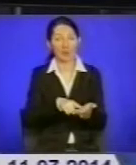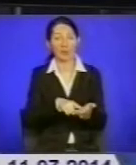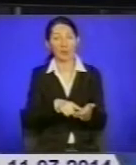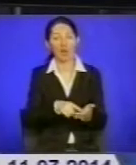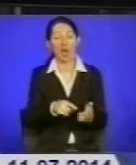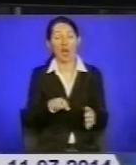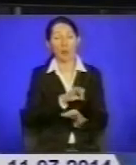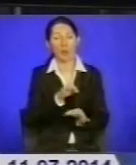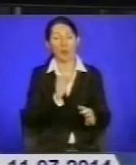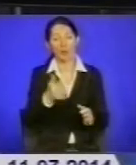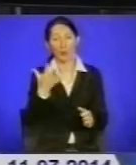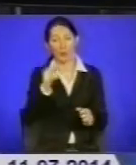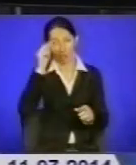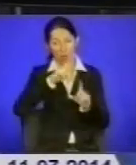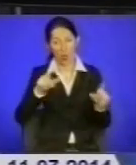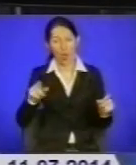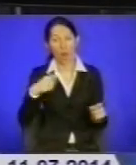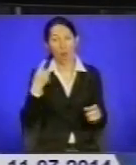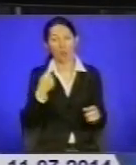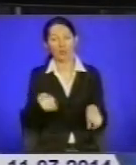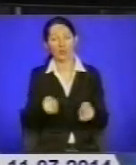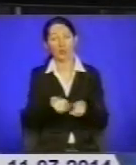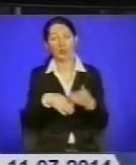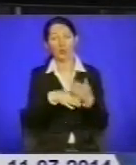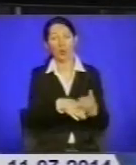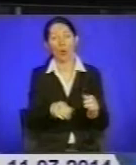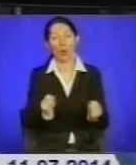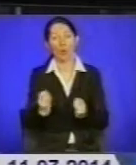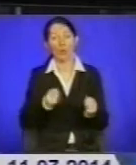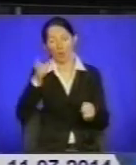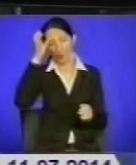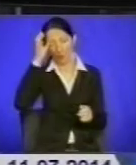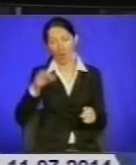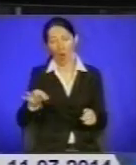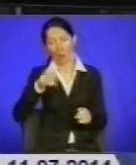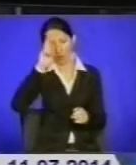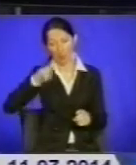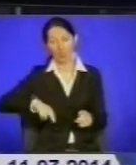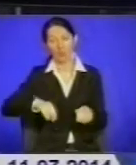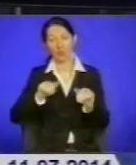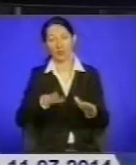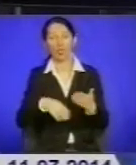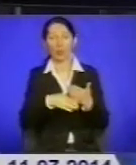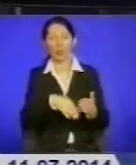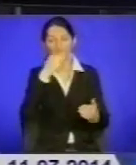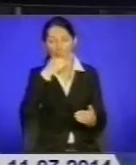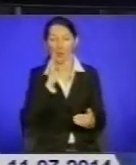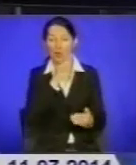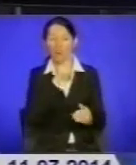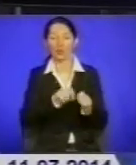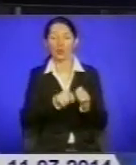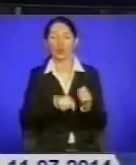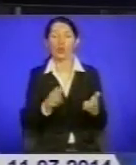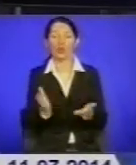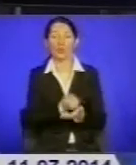5 школах області. Таким чином, в управлінні освіти облдержадміністрації вирішили допомогти батькам контролювати успішність